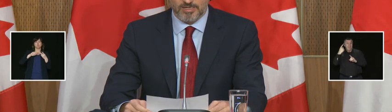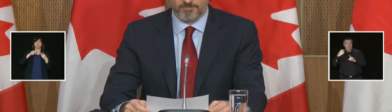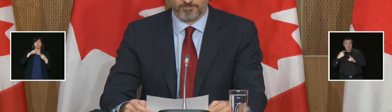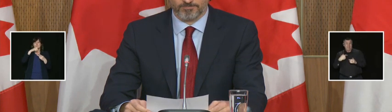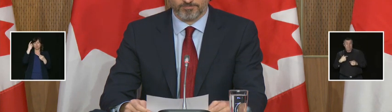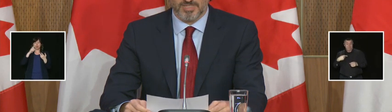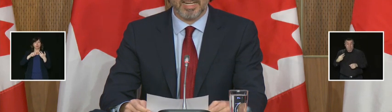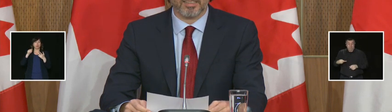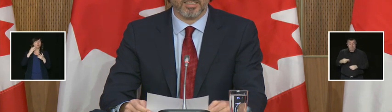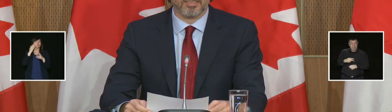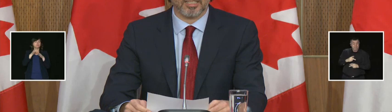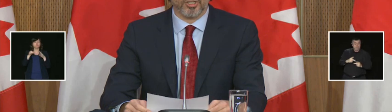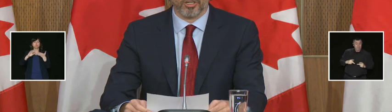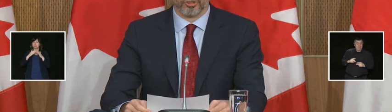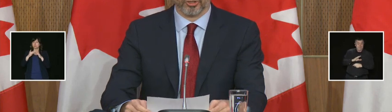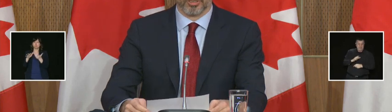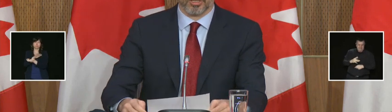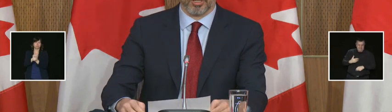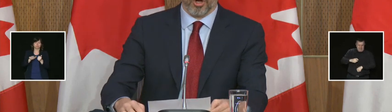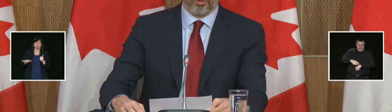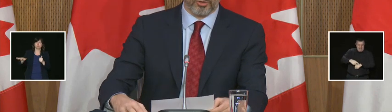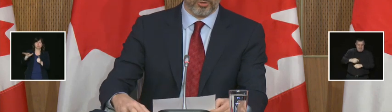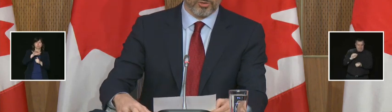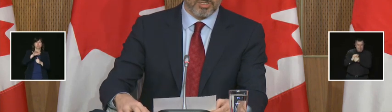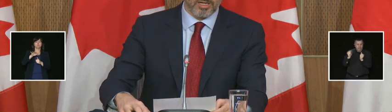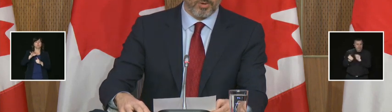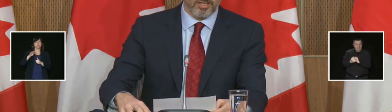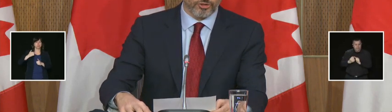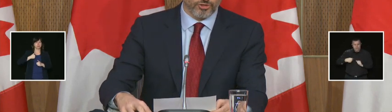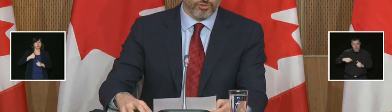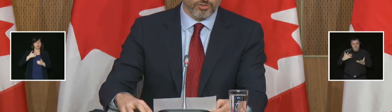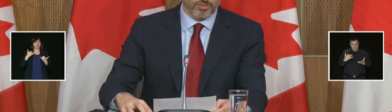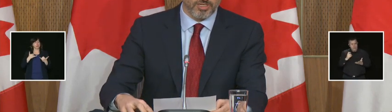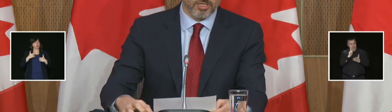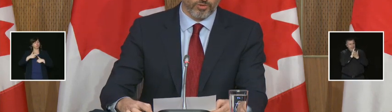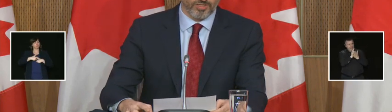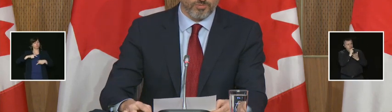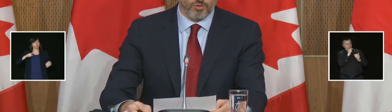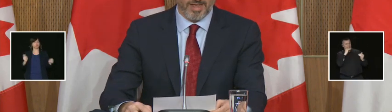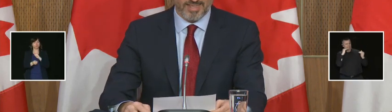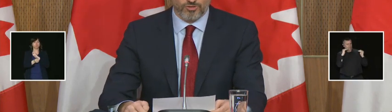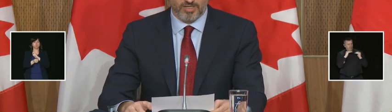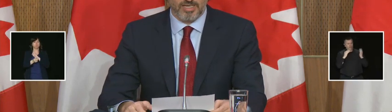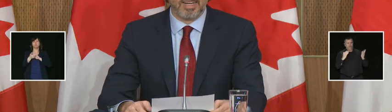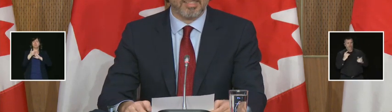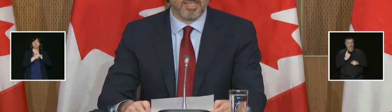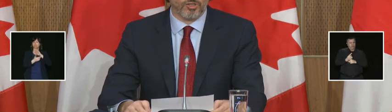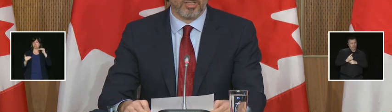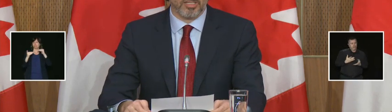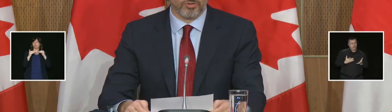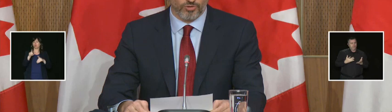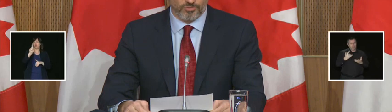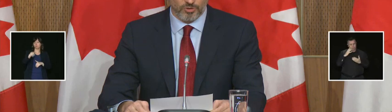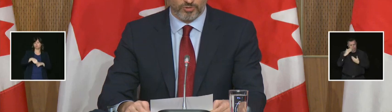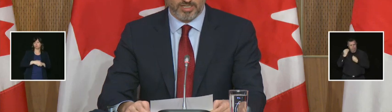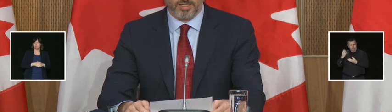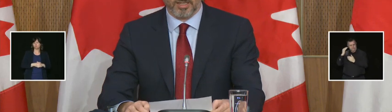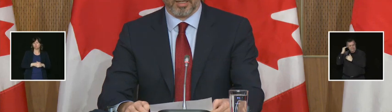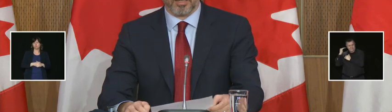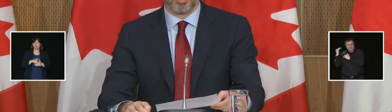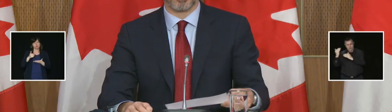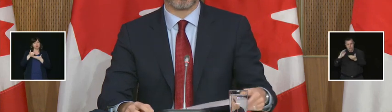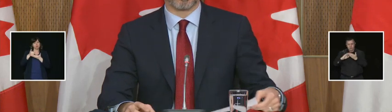notre pays il est temps que ça change on veut tous des lois justes qui contribue à assurer la sécurité de nos communautés